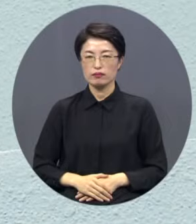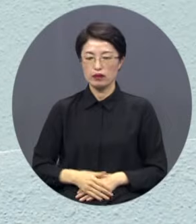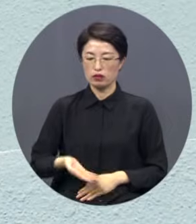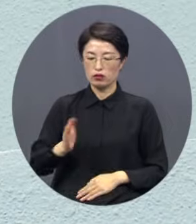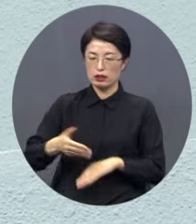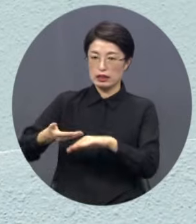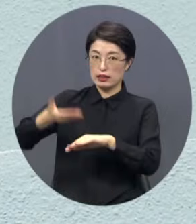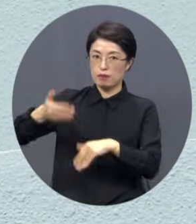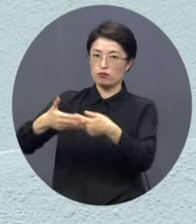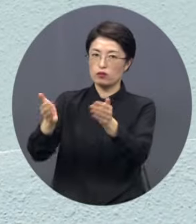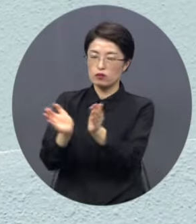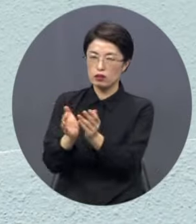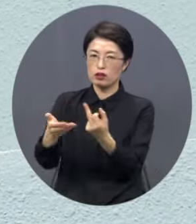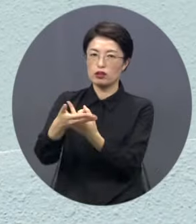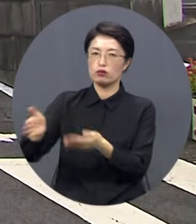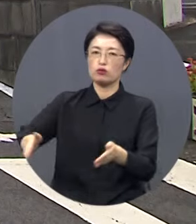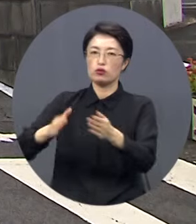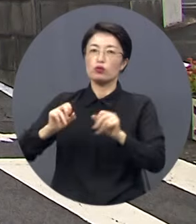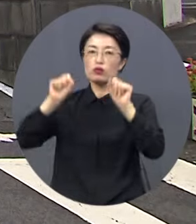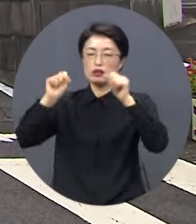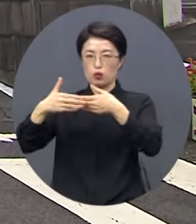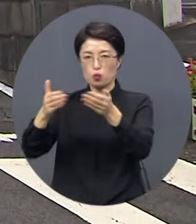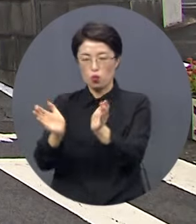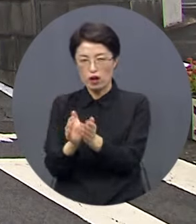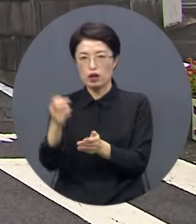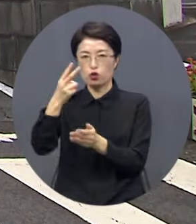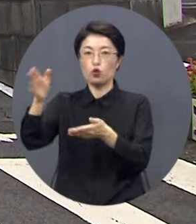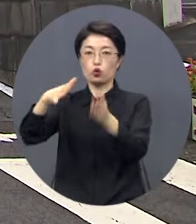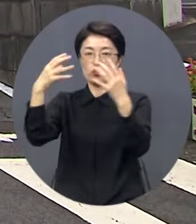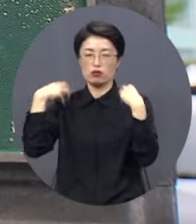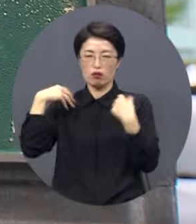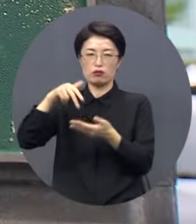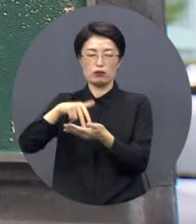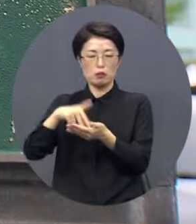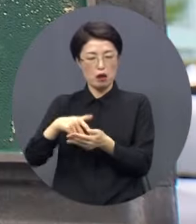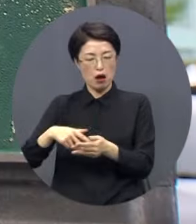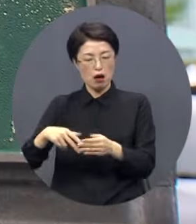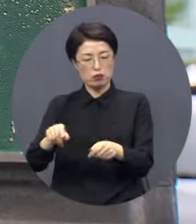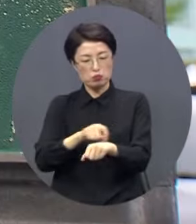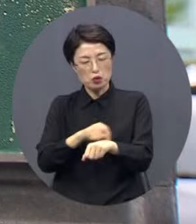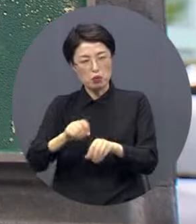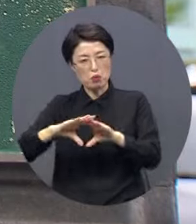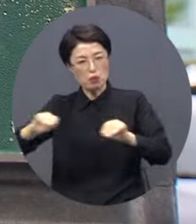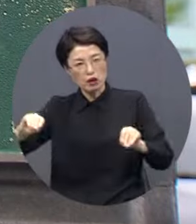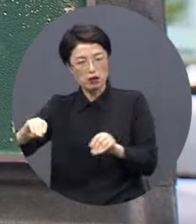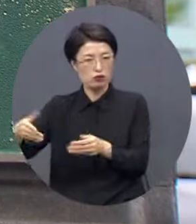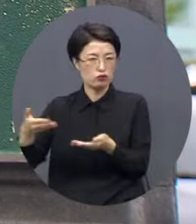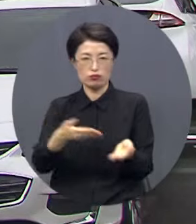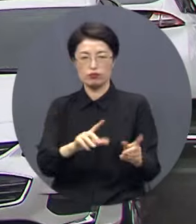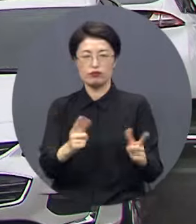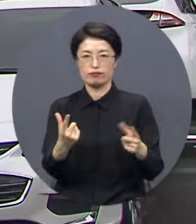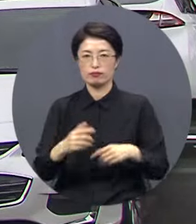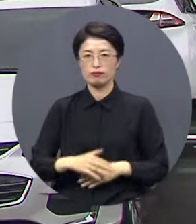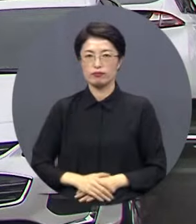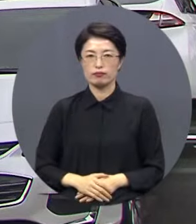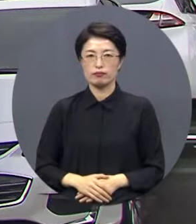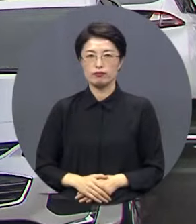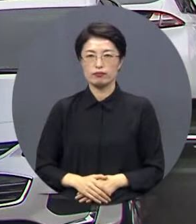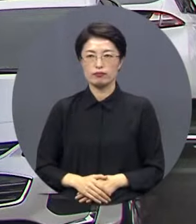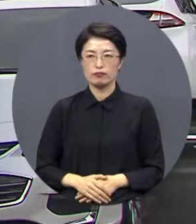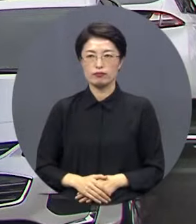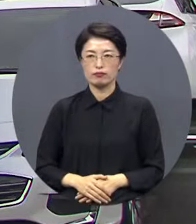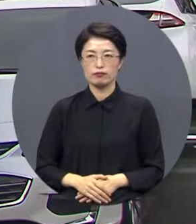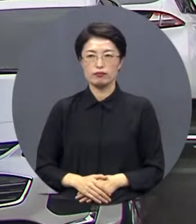상급기관인 제주도 체육회와 보조금을 지급하는 제주도는 별다른 조치를 내놓지 않고 있습니다. 민간인인데